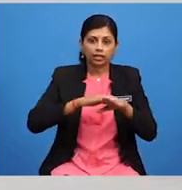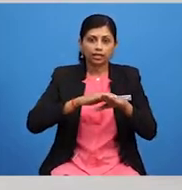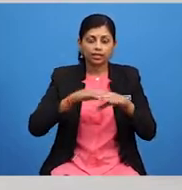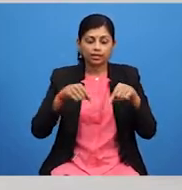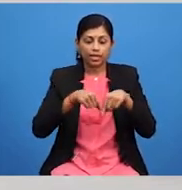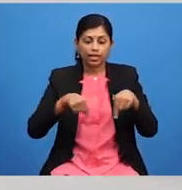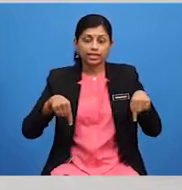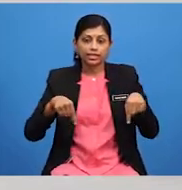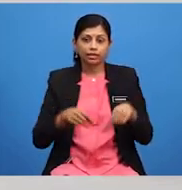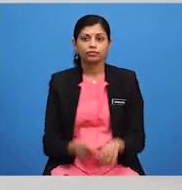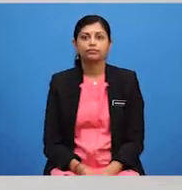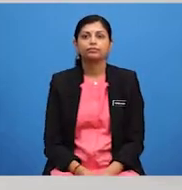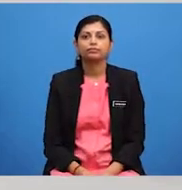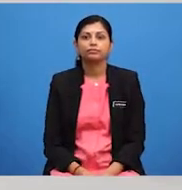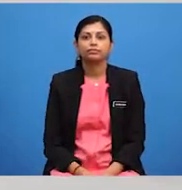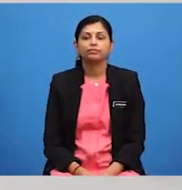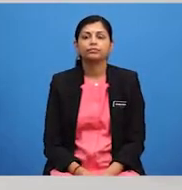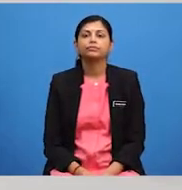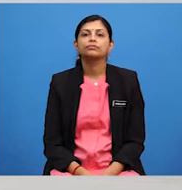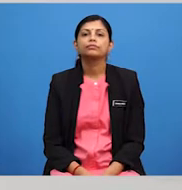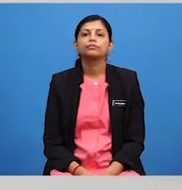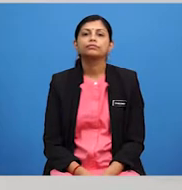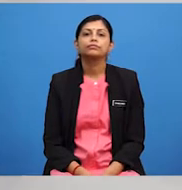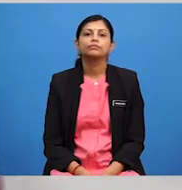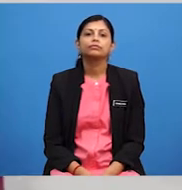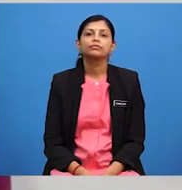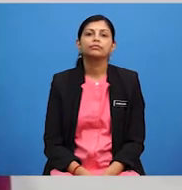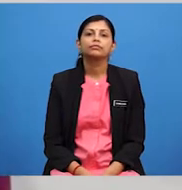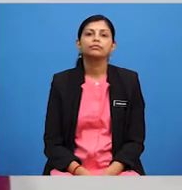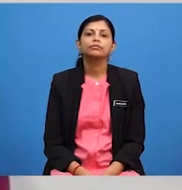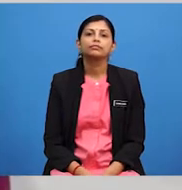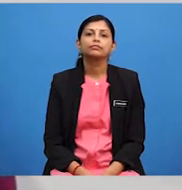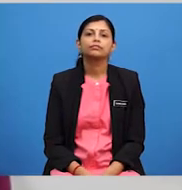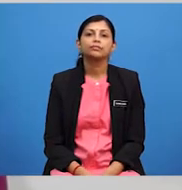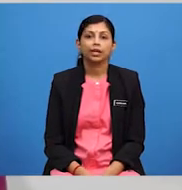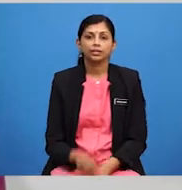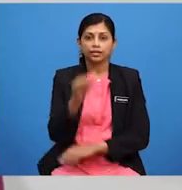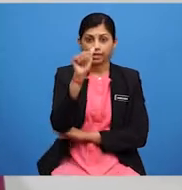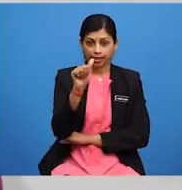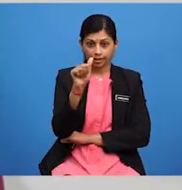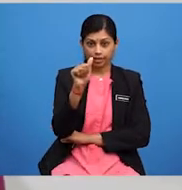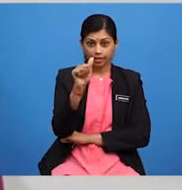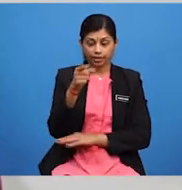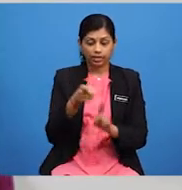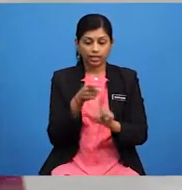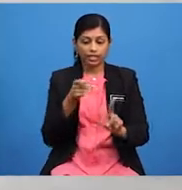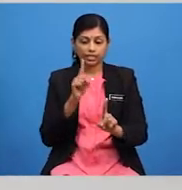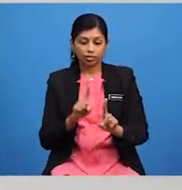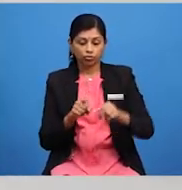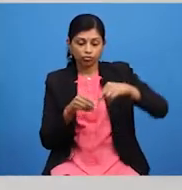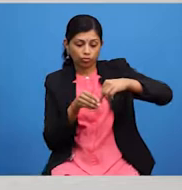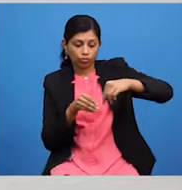lenyap 1-1 dengan label titik A seperti yang sedang cikgu